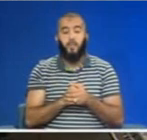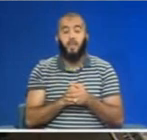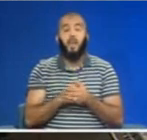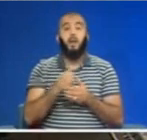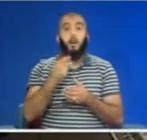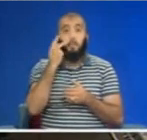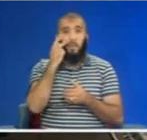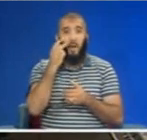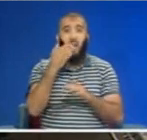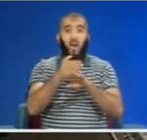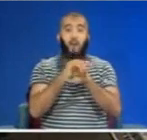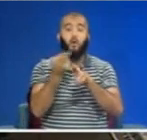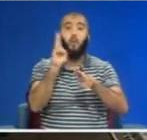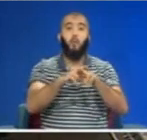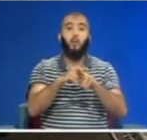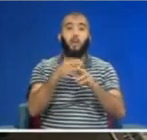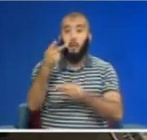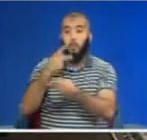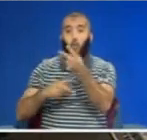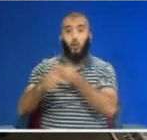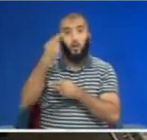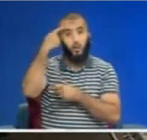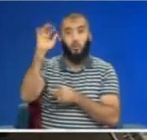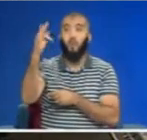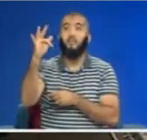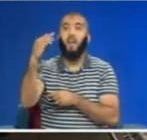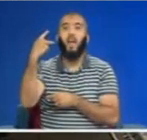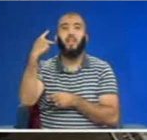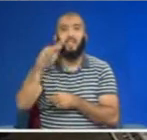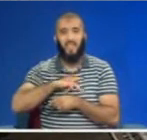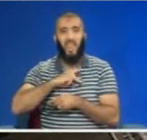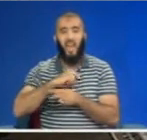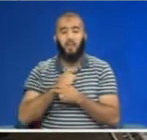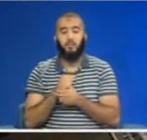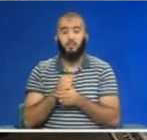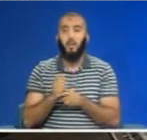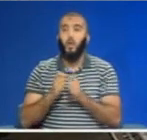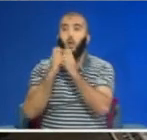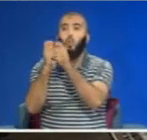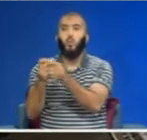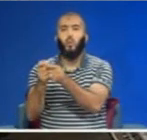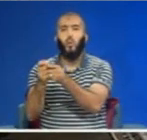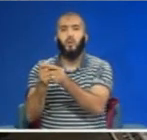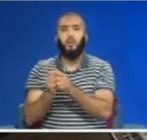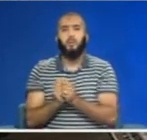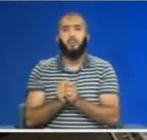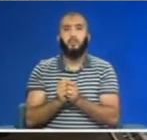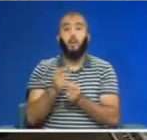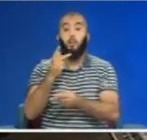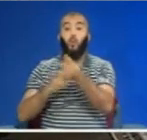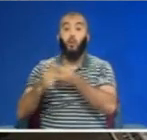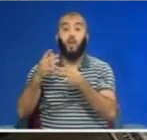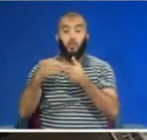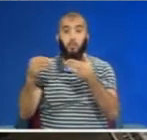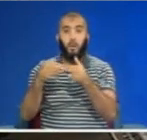إيه كان داير له وكالة صافي باعها بلا ما يقول لنا وبلا ما يعطي لخالتي خاطش على بابا ما كانش كاتب